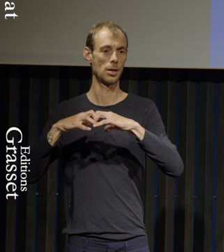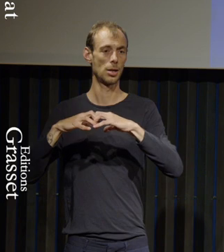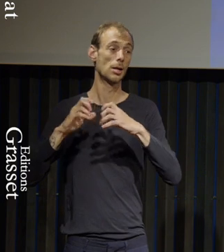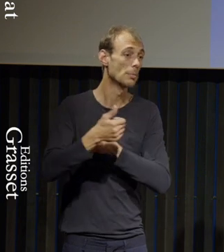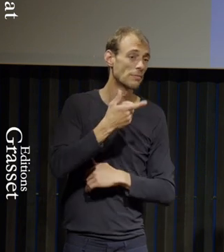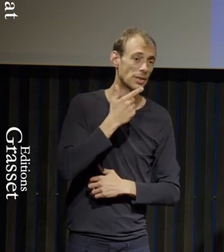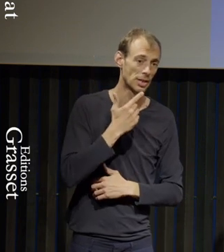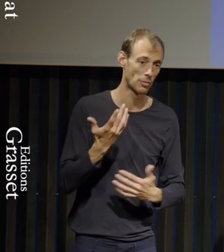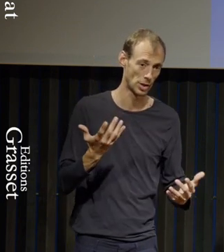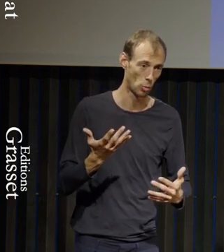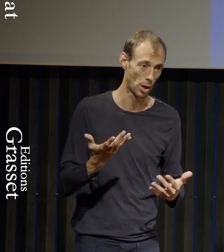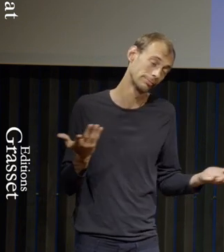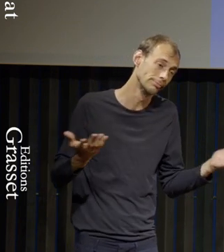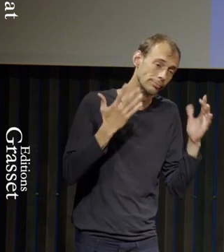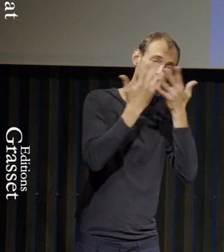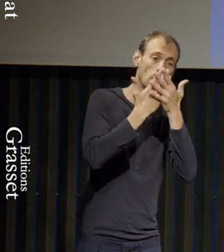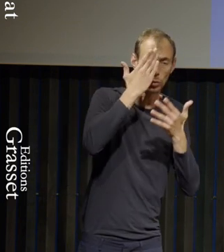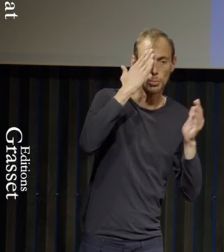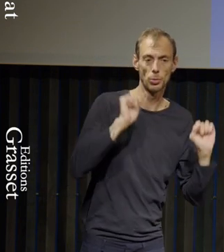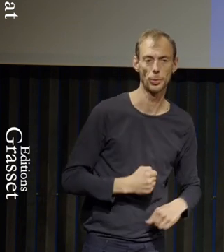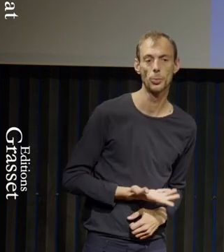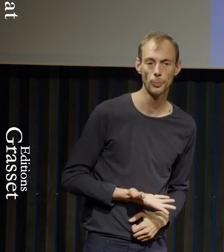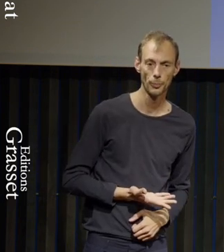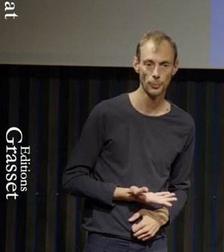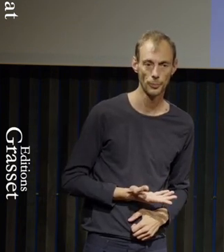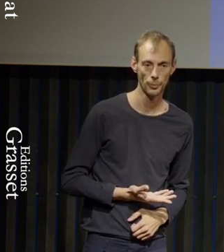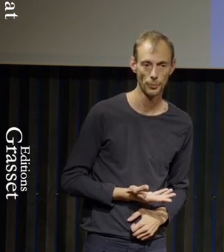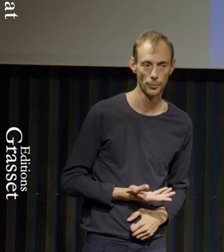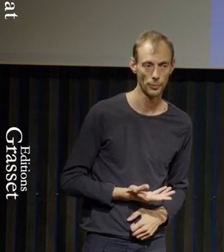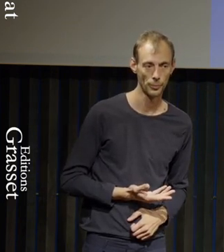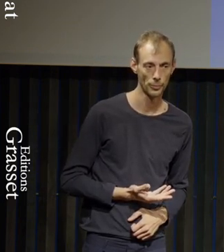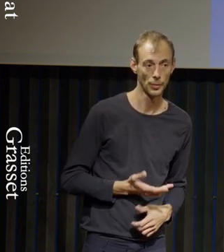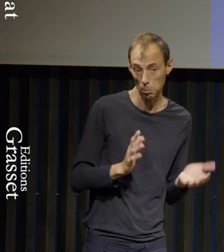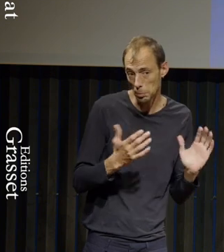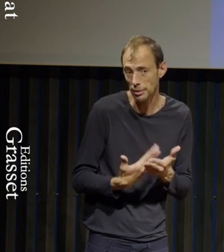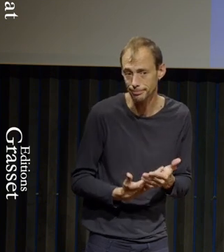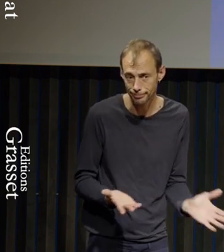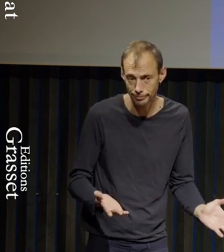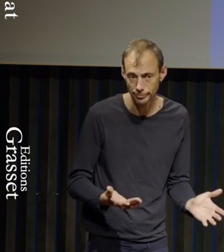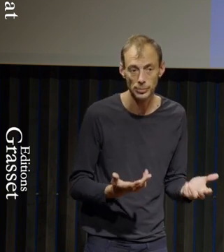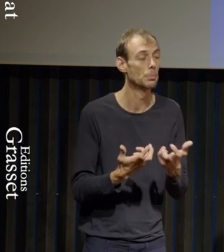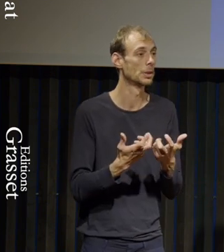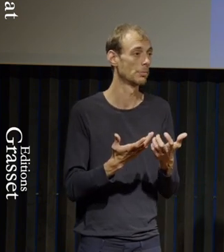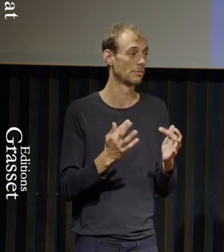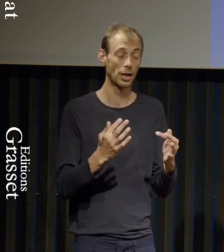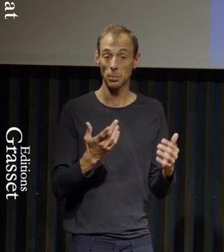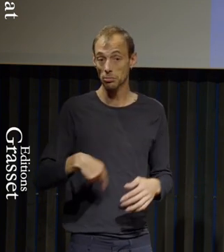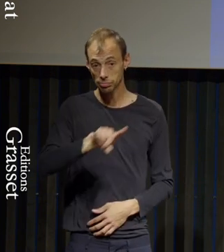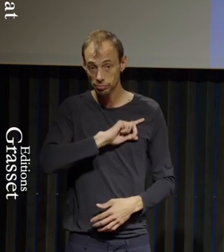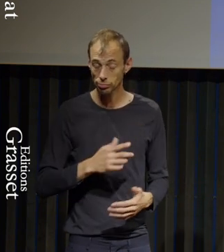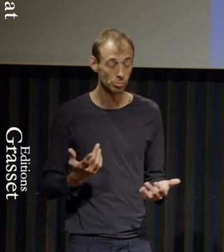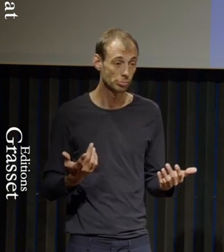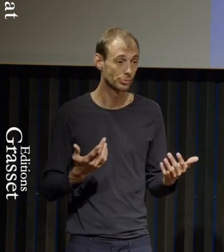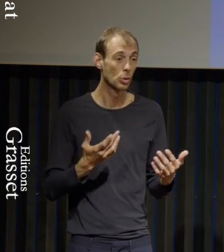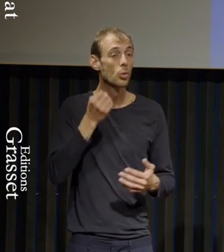m'explique. Pour que nous puissions faire les choses fantastiques que nous faisons au quotidien, penser,